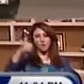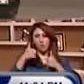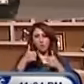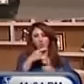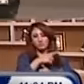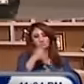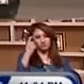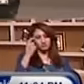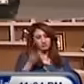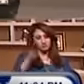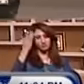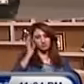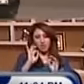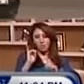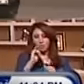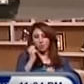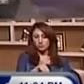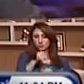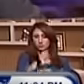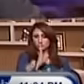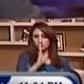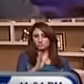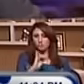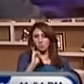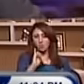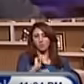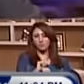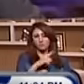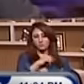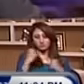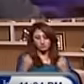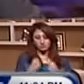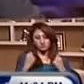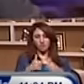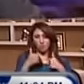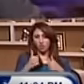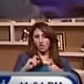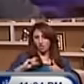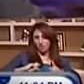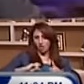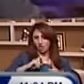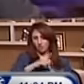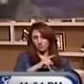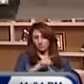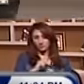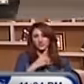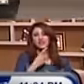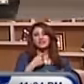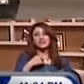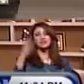المهم ان تخلص النواة. مصطفى مجدي الطالب المجتهد، انت نفسك تطلع